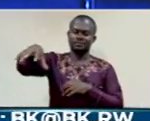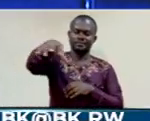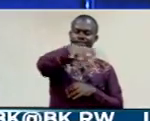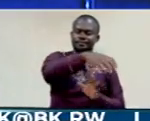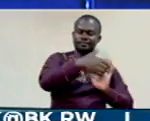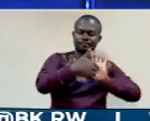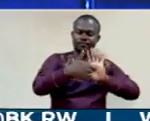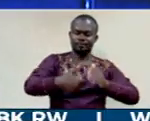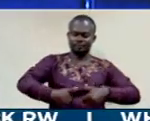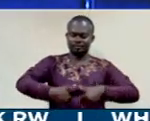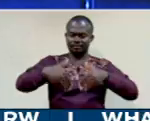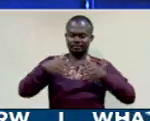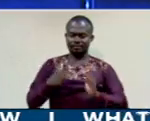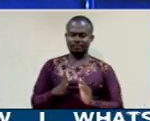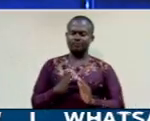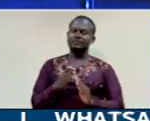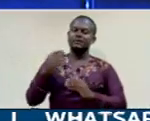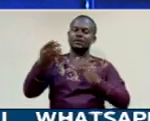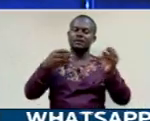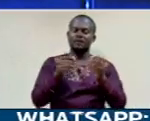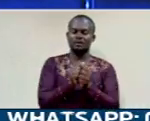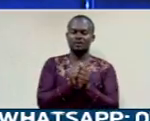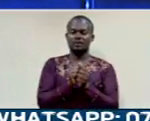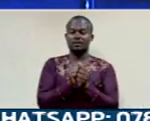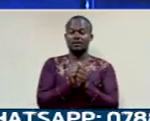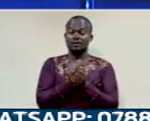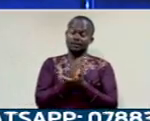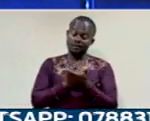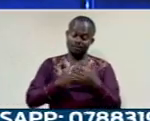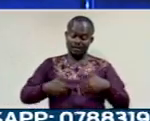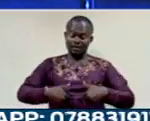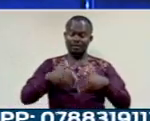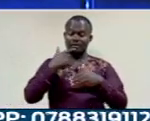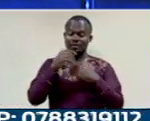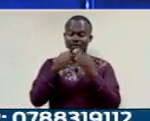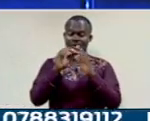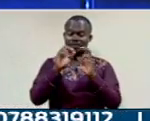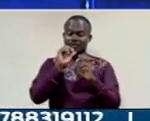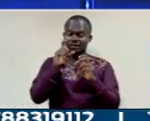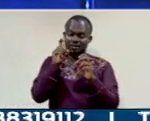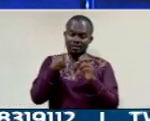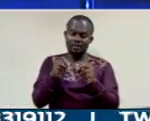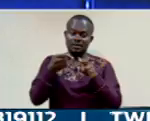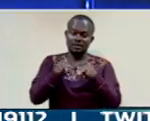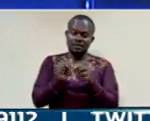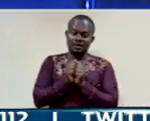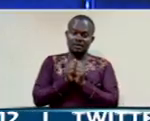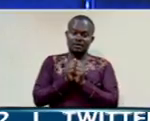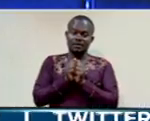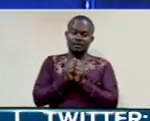haracyagaragara urubyiruko rusohoka hanze y'ingo. Bamwe mu rubyiruko bemeza ko ibi bitakagombye kubaho.